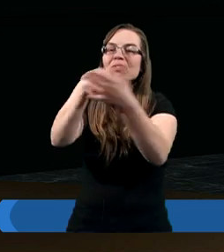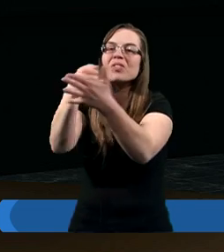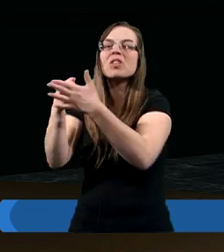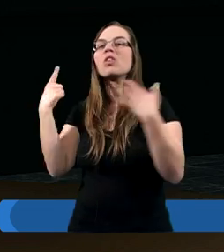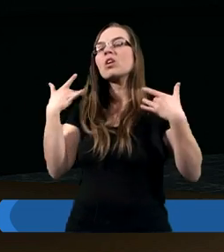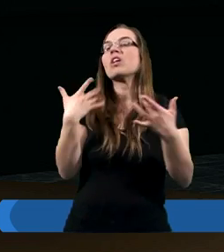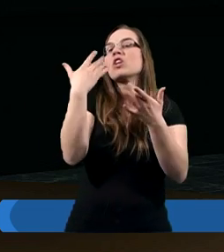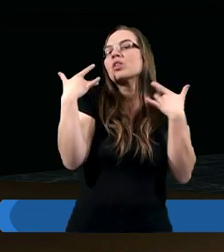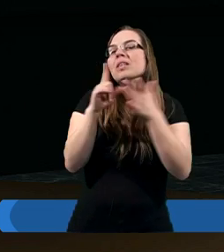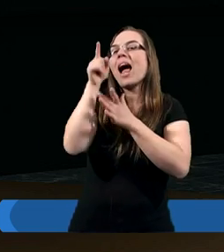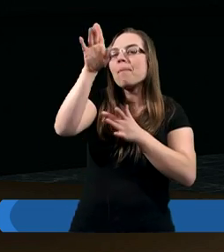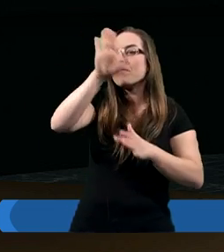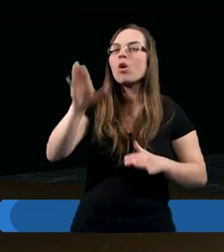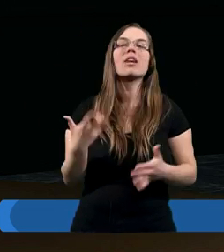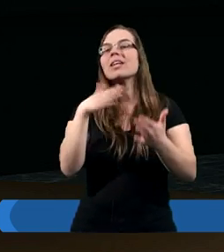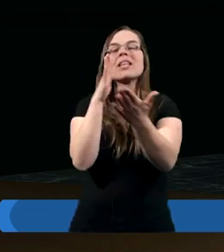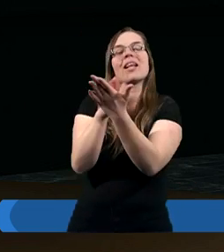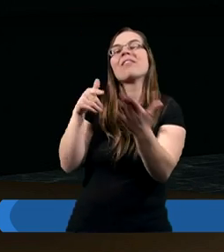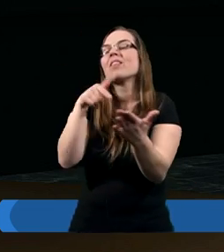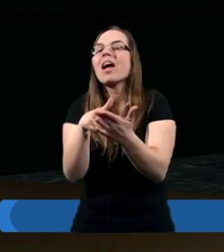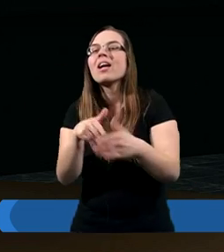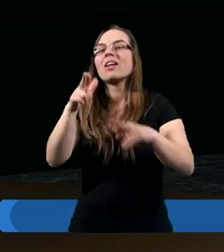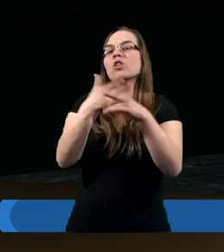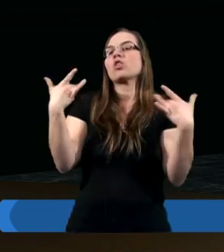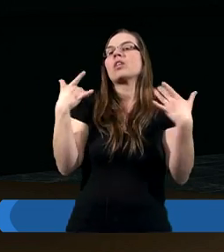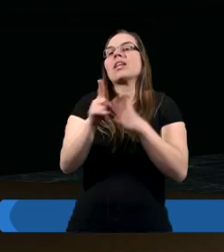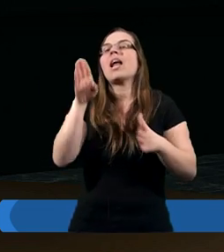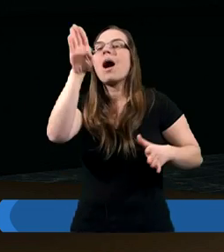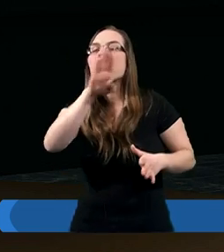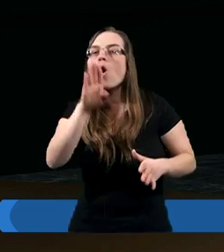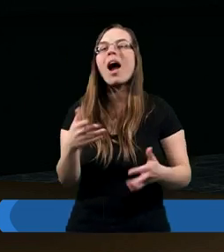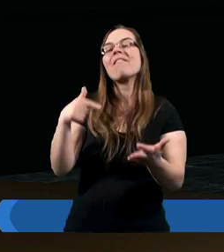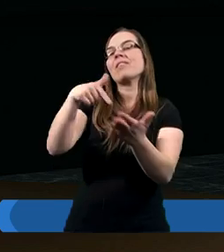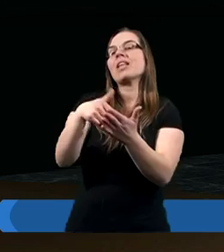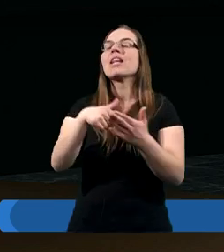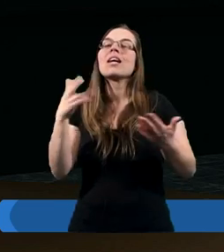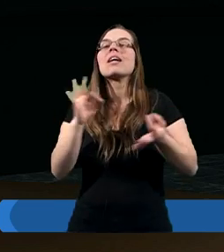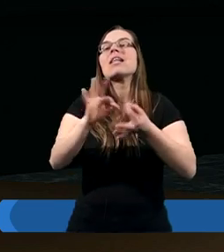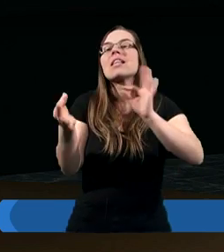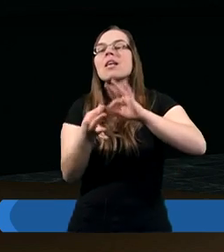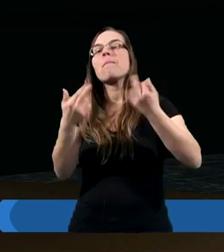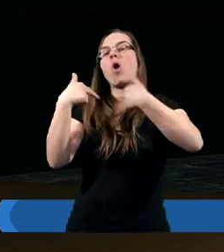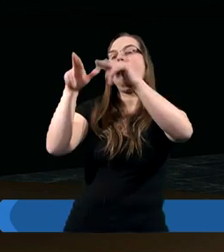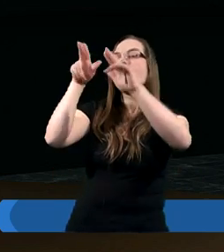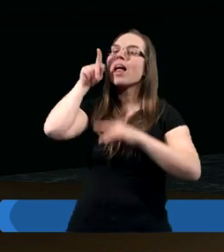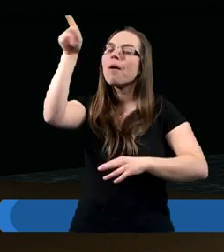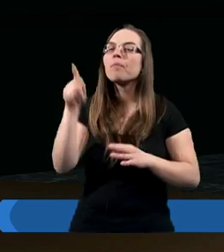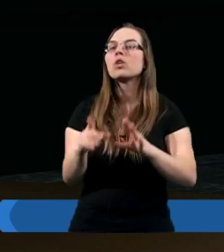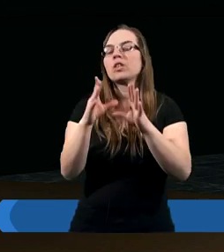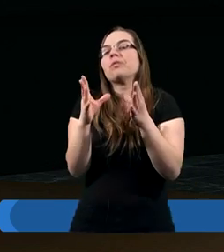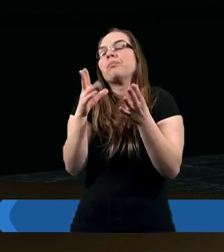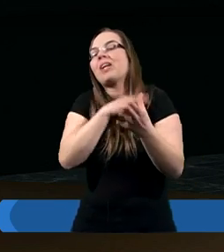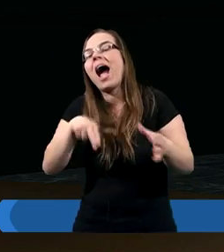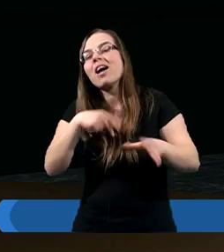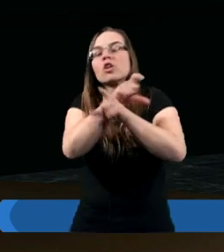żeby żył dla Niego. I to nie tylko wtedy, kiedy żyjemy dla Boga, kiedy oddajemy Mu nasz